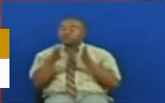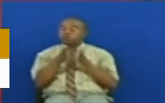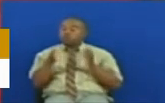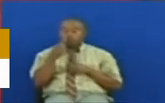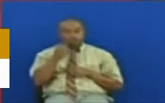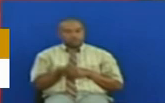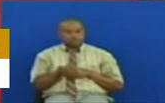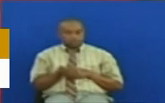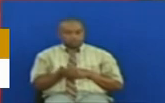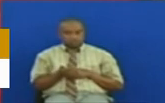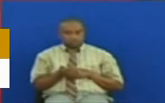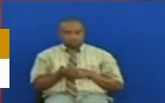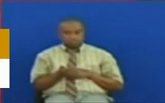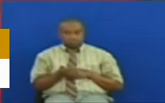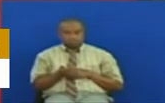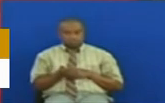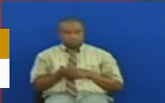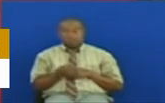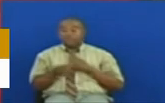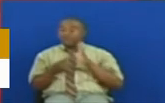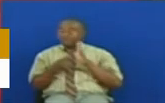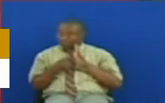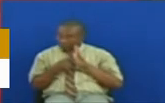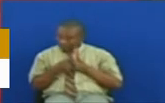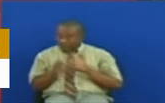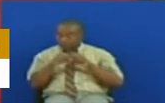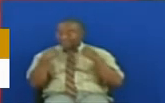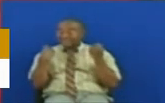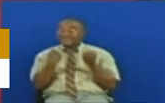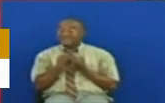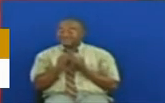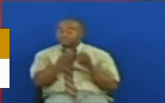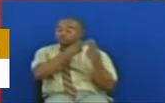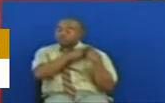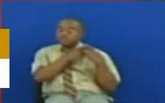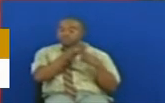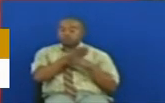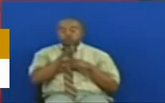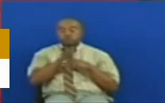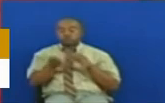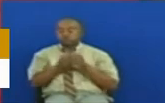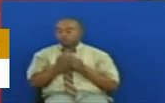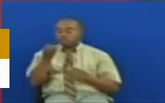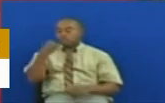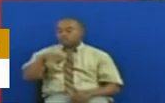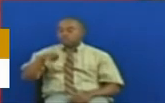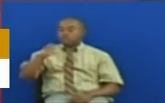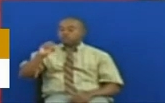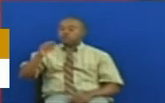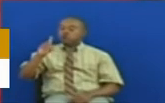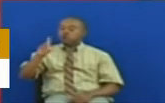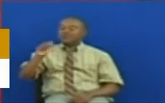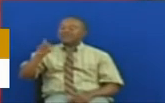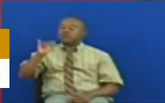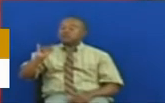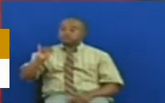Commission conventional ikawekwa, lakini vile vile kama nchi ambayo tumeiridhia na tunatekeleza matakwa